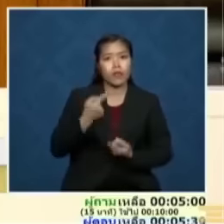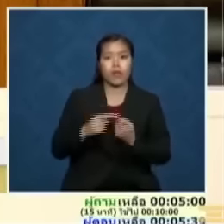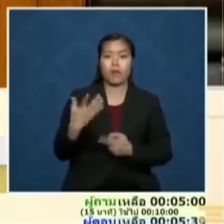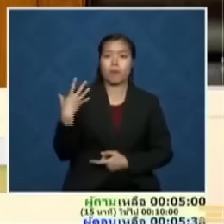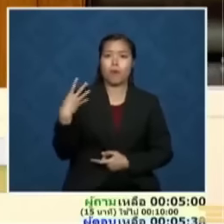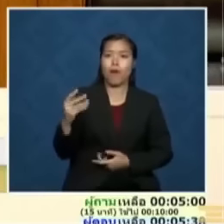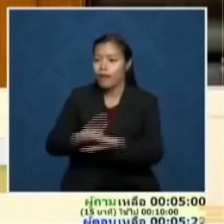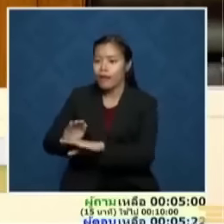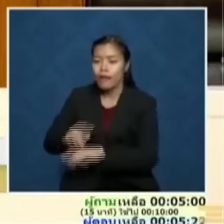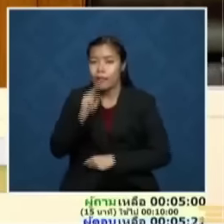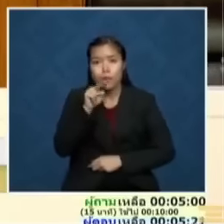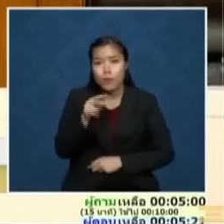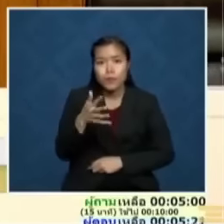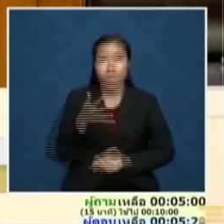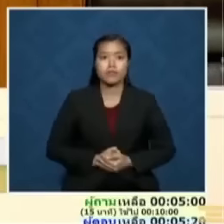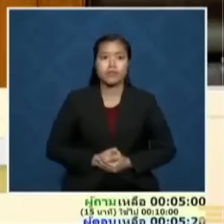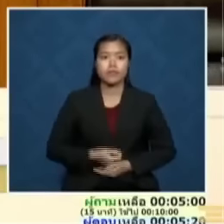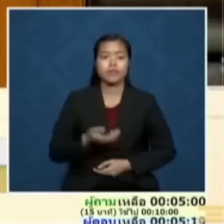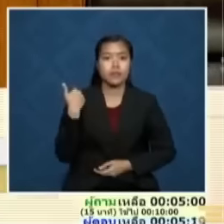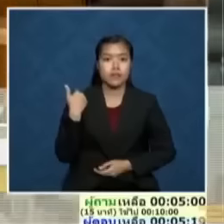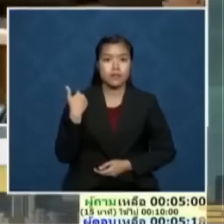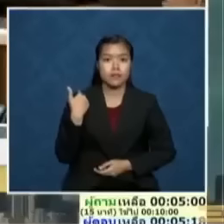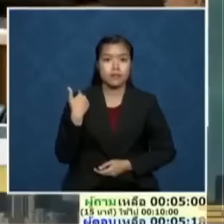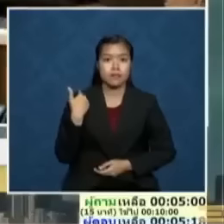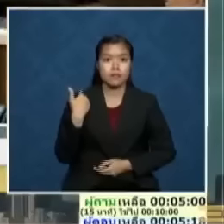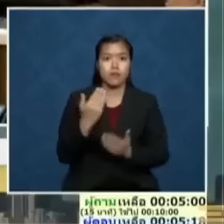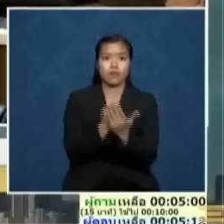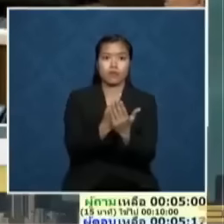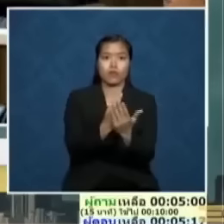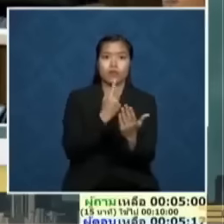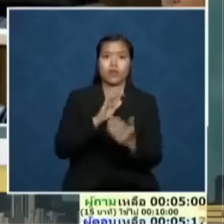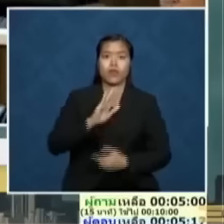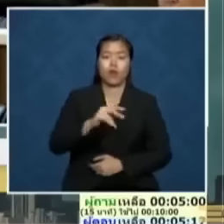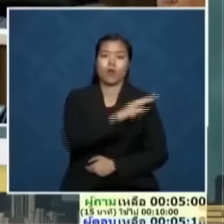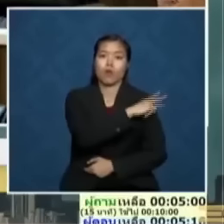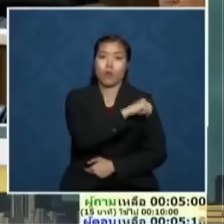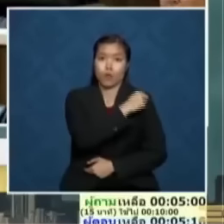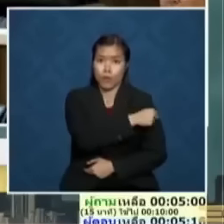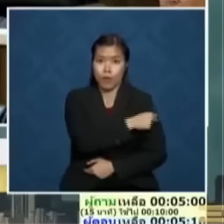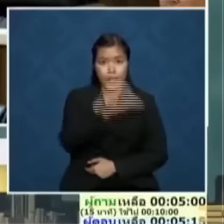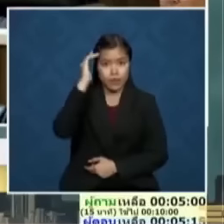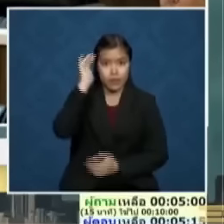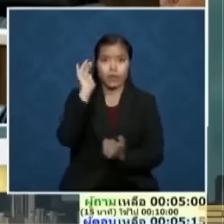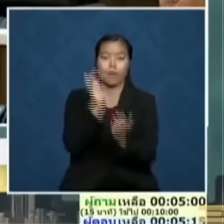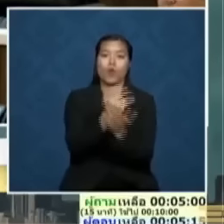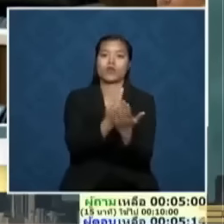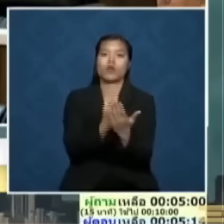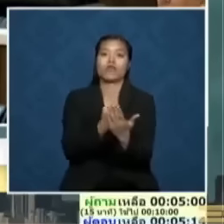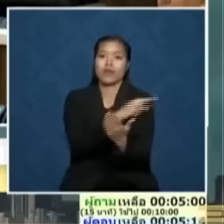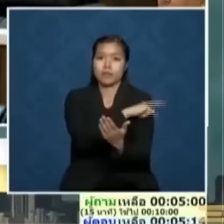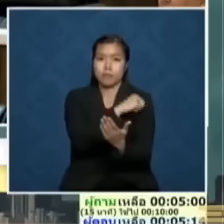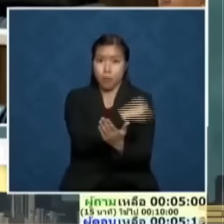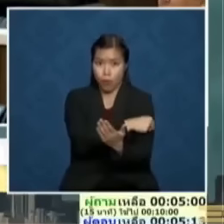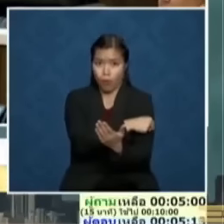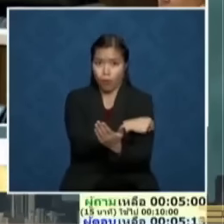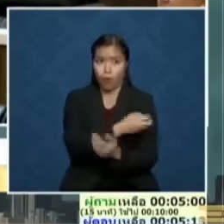าทีนี้ความเห็นผมนะทีนี้ที่ท่านรัฐมนตรีอ้างว่ากระบวนการเข้าสู่